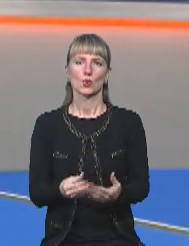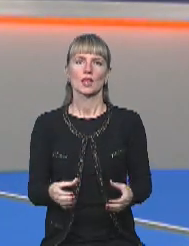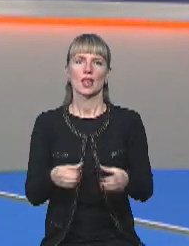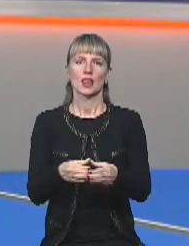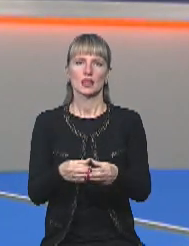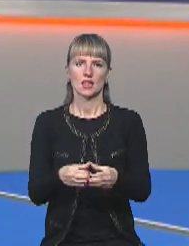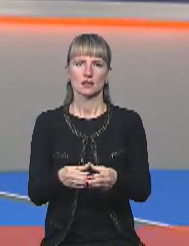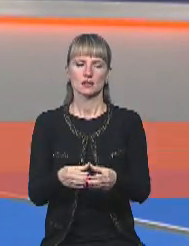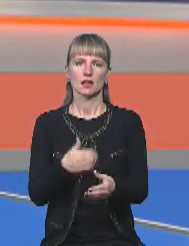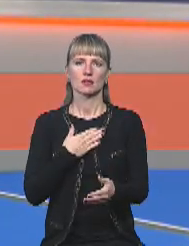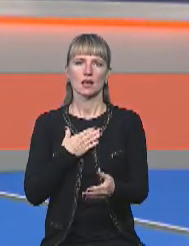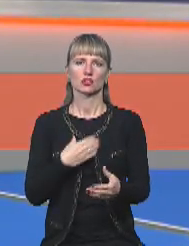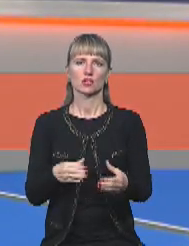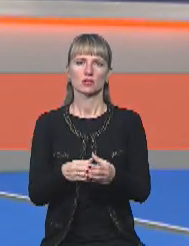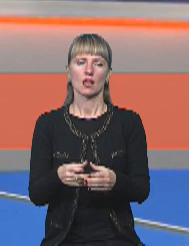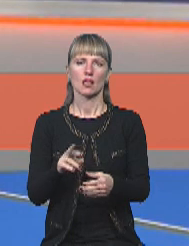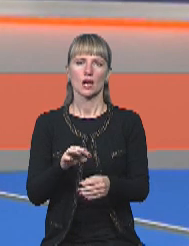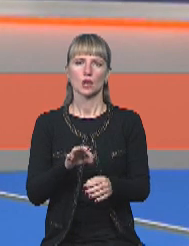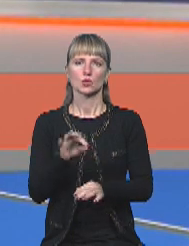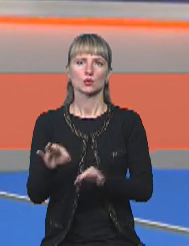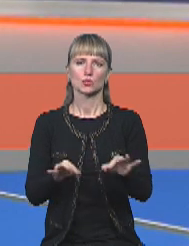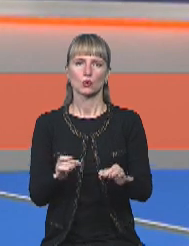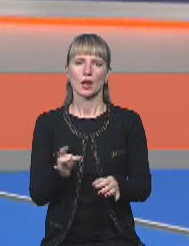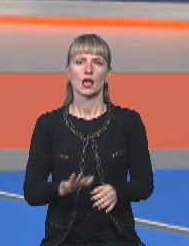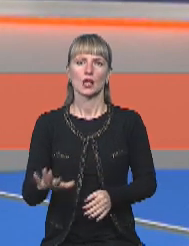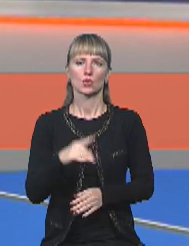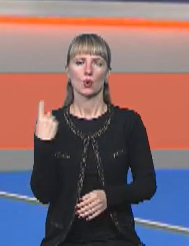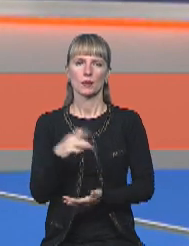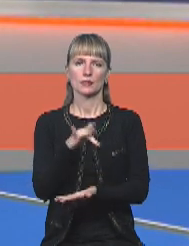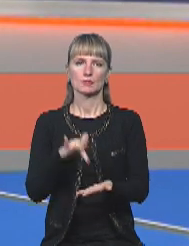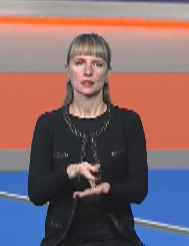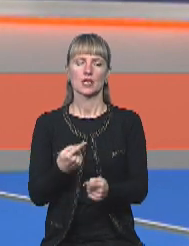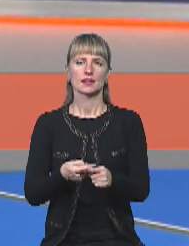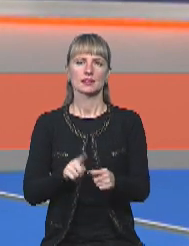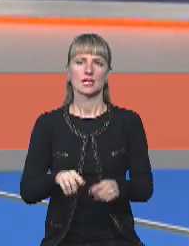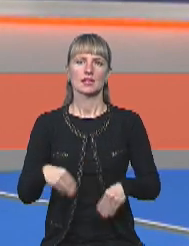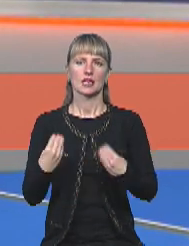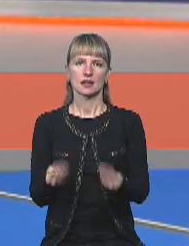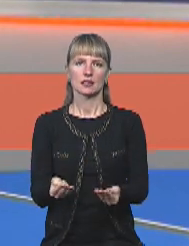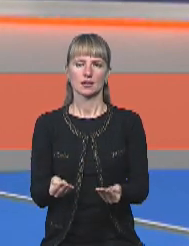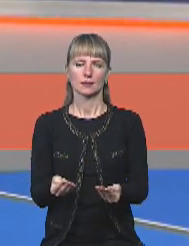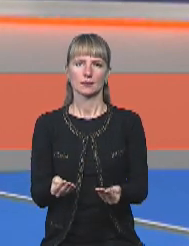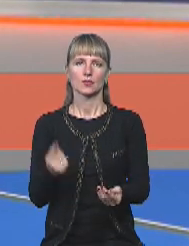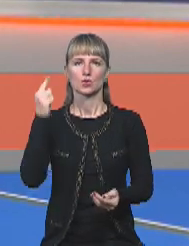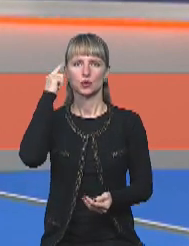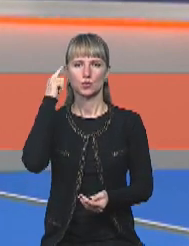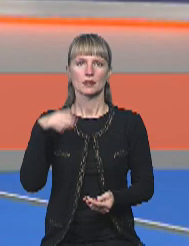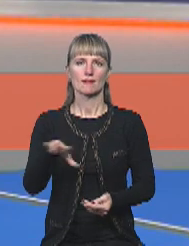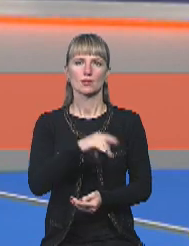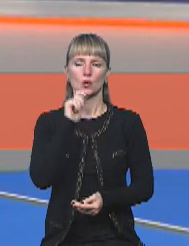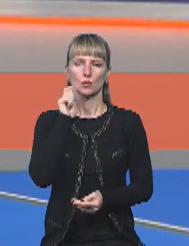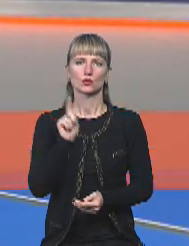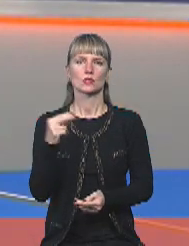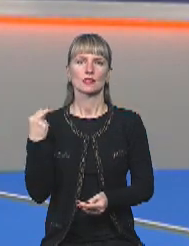єдність, да, нашу єдність як структуру, як регіон, як область, як місто. Це дає зрозуміти всій Україні,